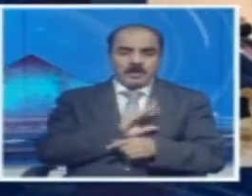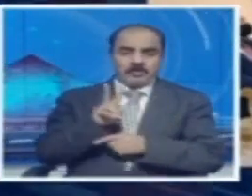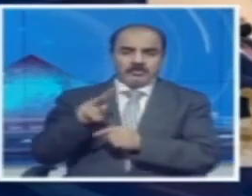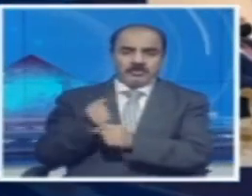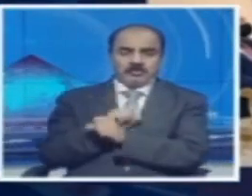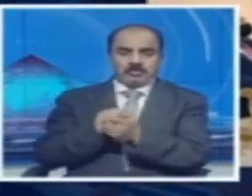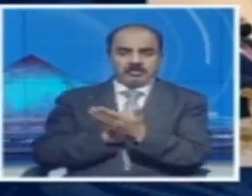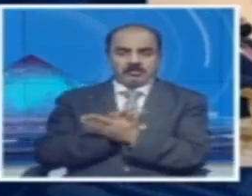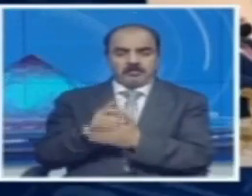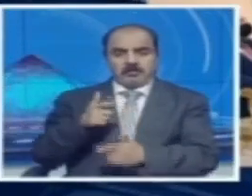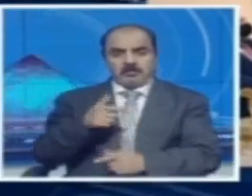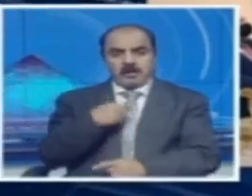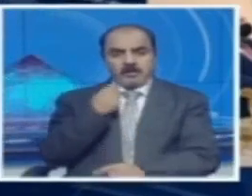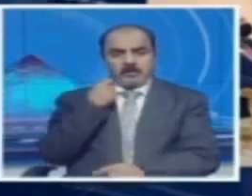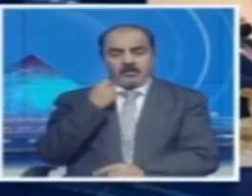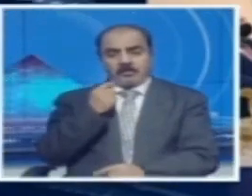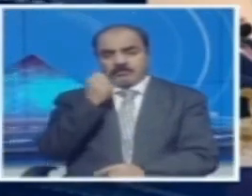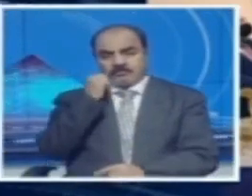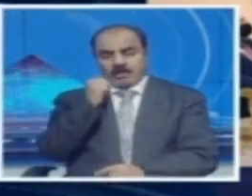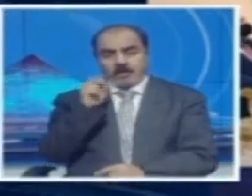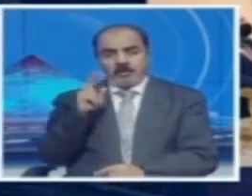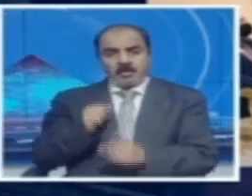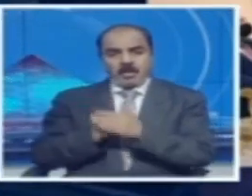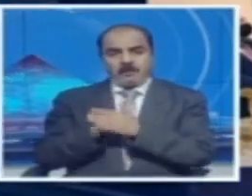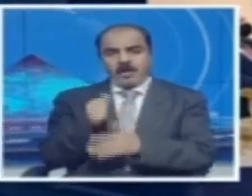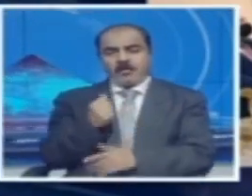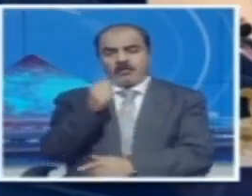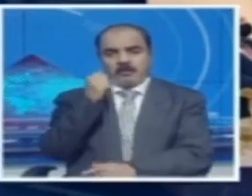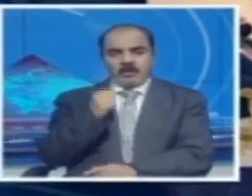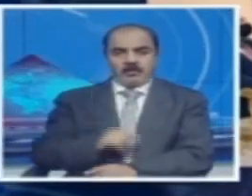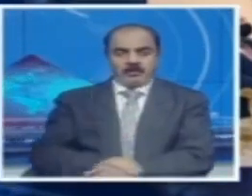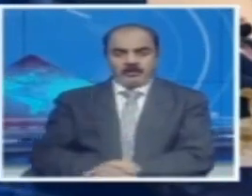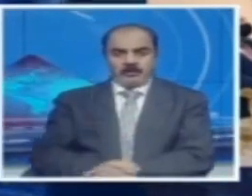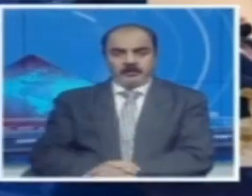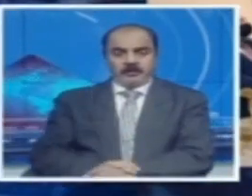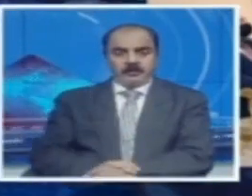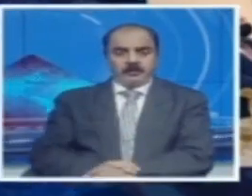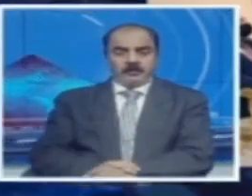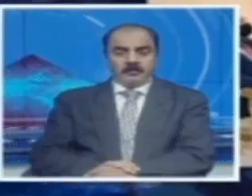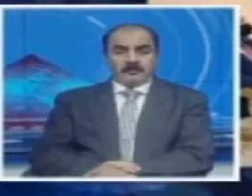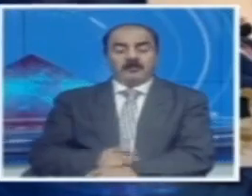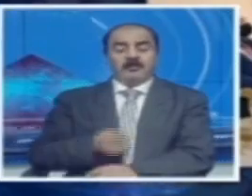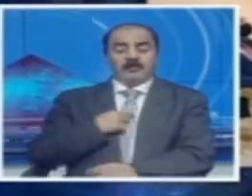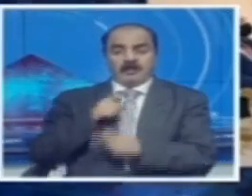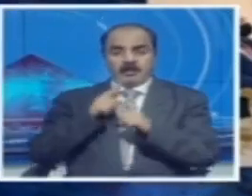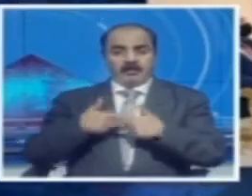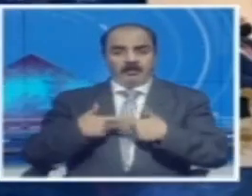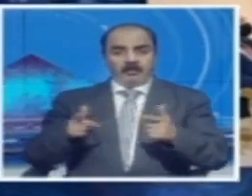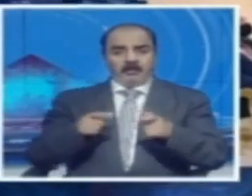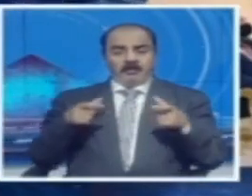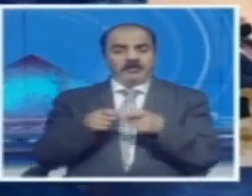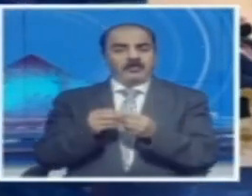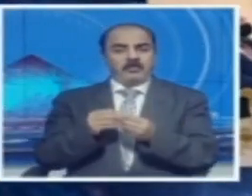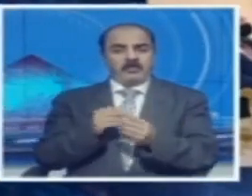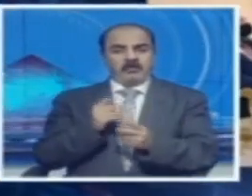المسلحة الذين استشهدوا جراء الاعتداء الإرهابي الغادر الذي وقع مؤخرا في سيناء. وأضاف المتحدث